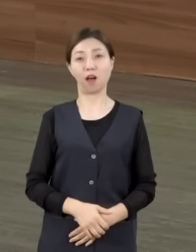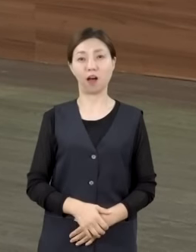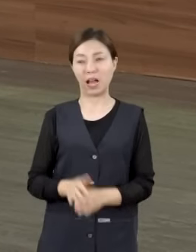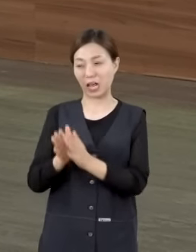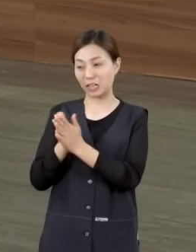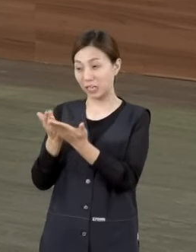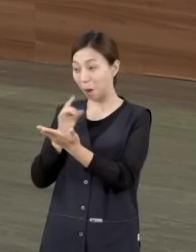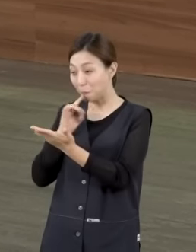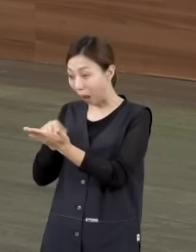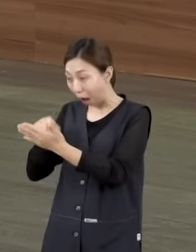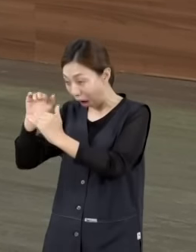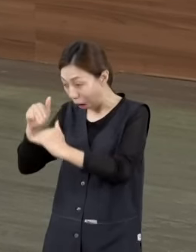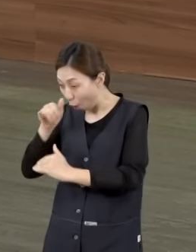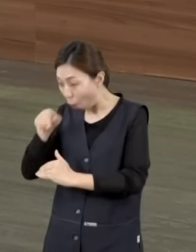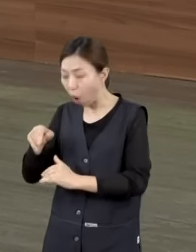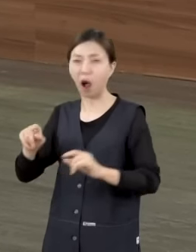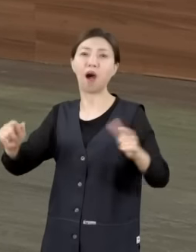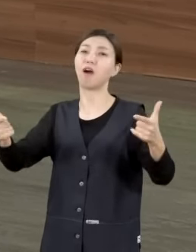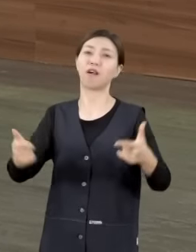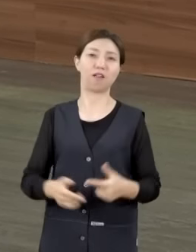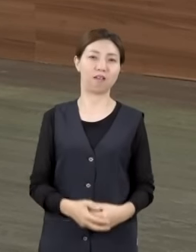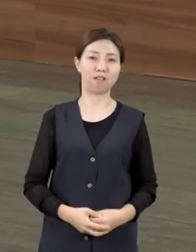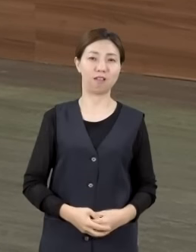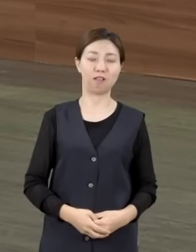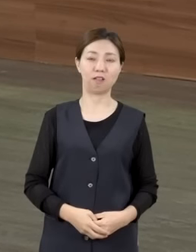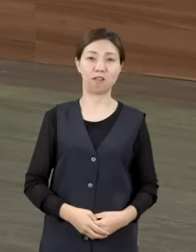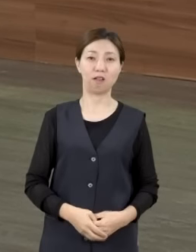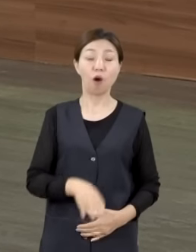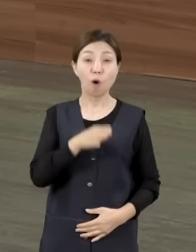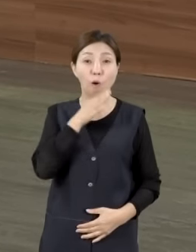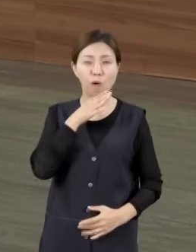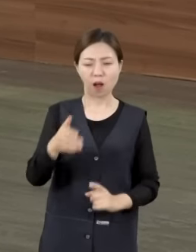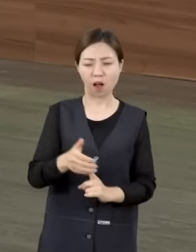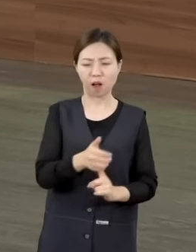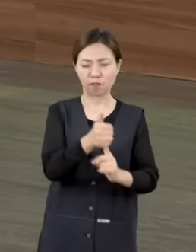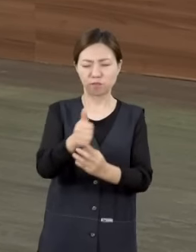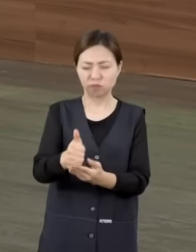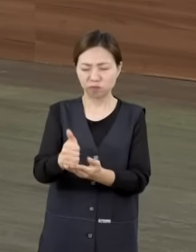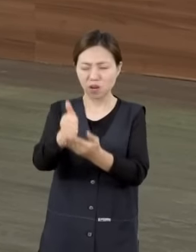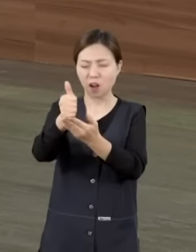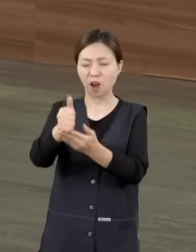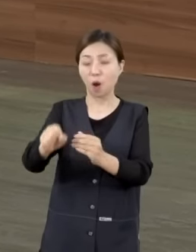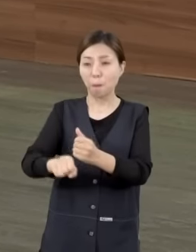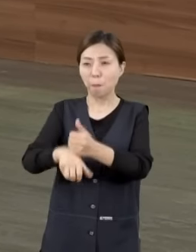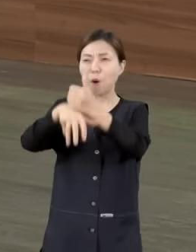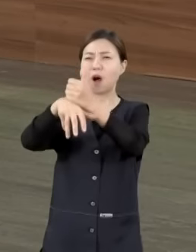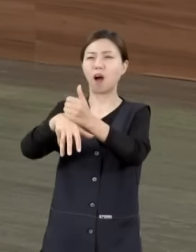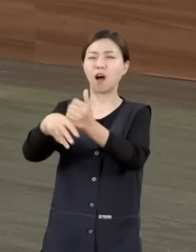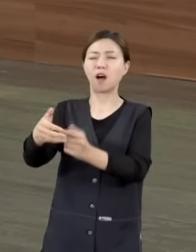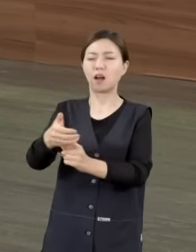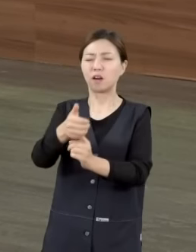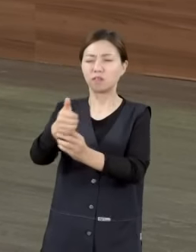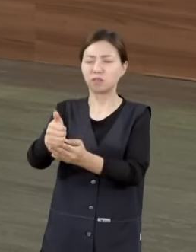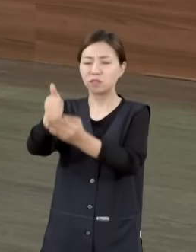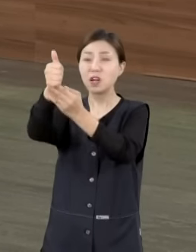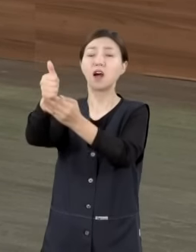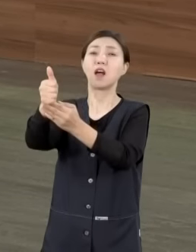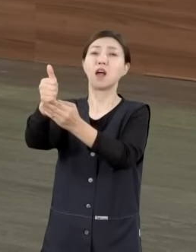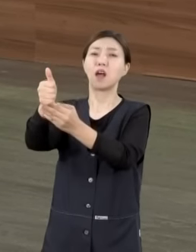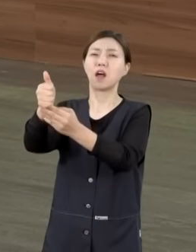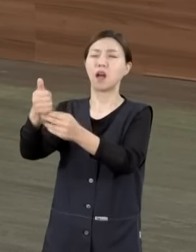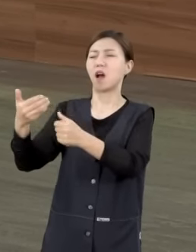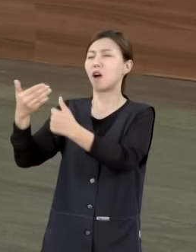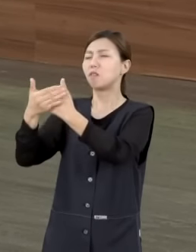야 이게 그 책에 나오는 내용이 아니라 부처님이 불보 살림의 가피가